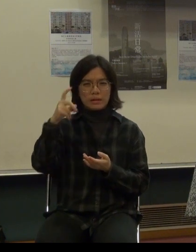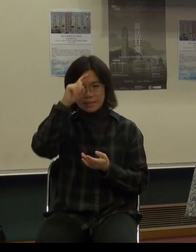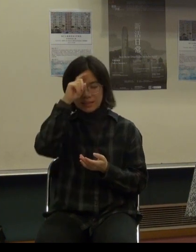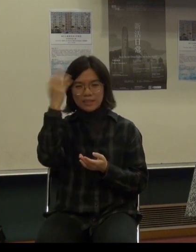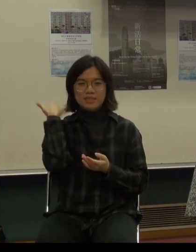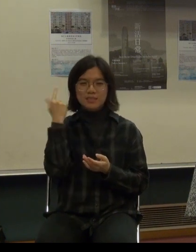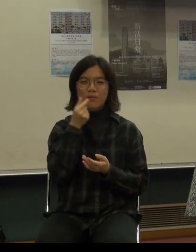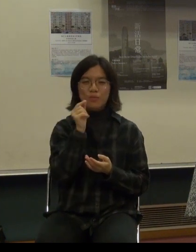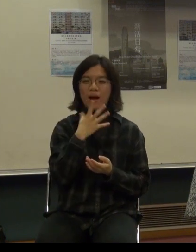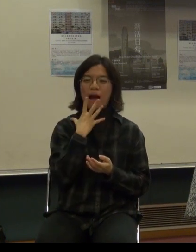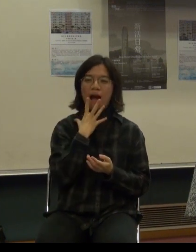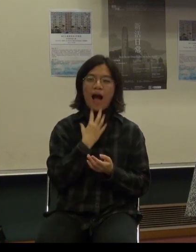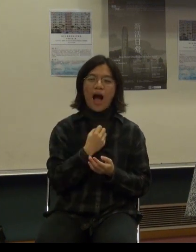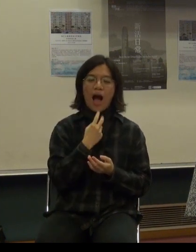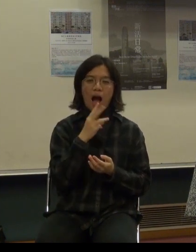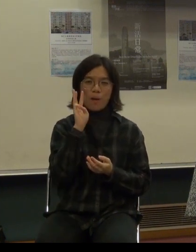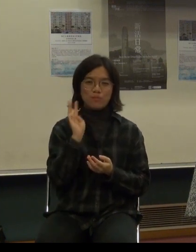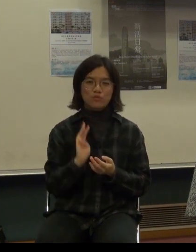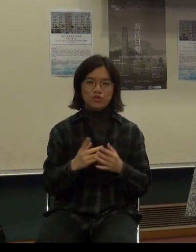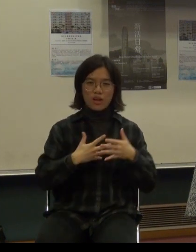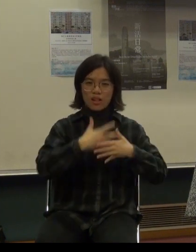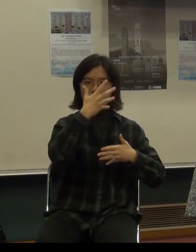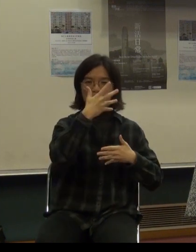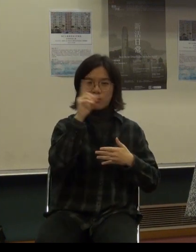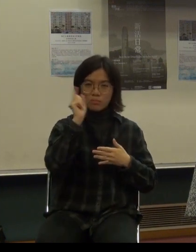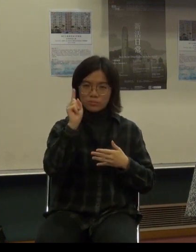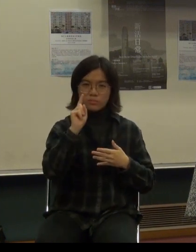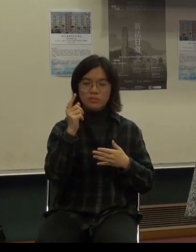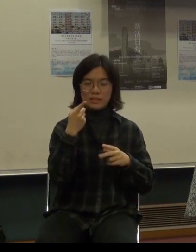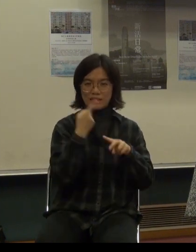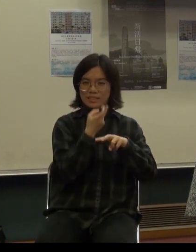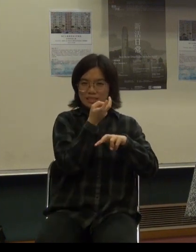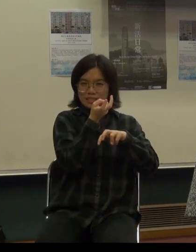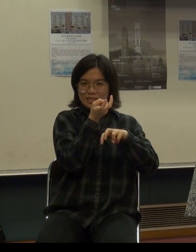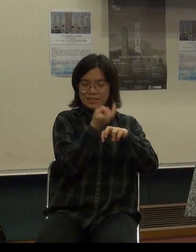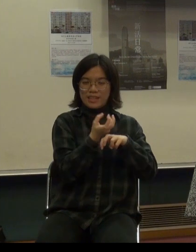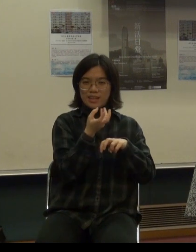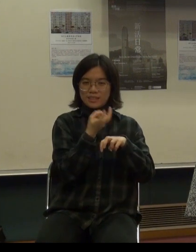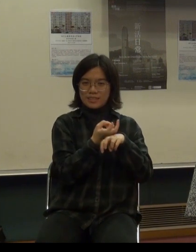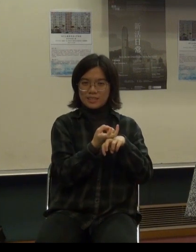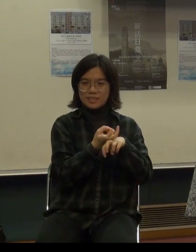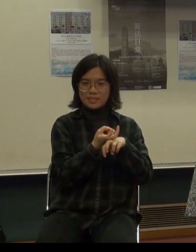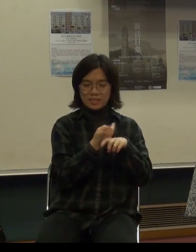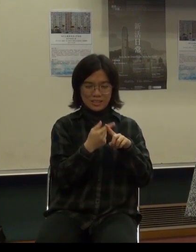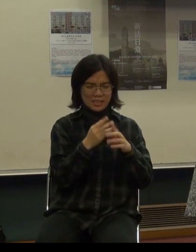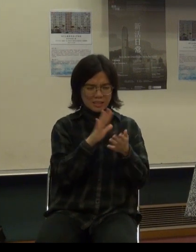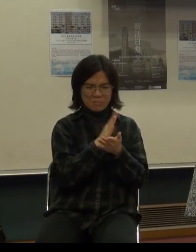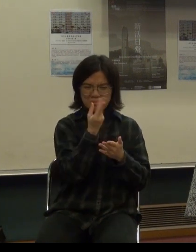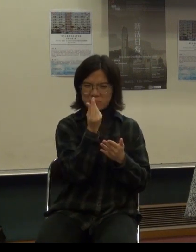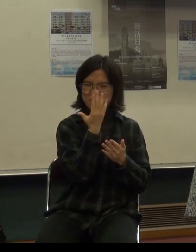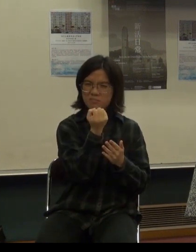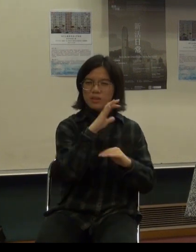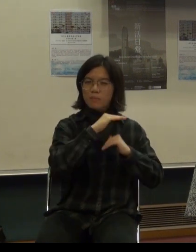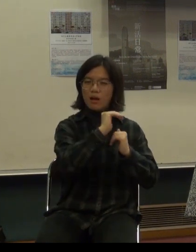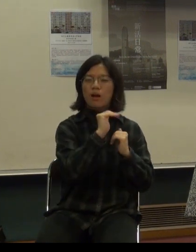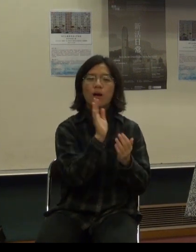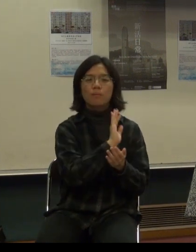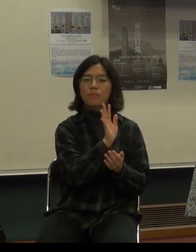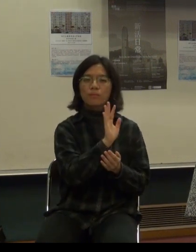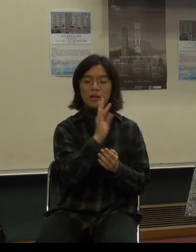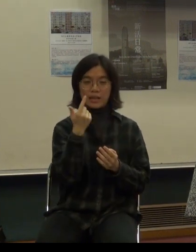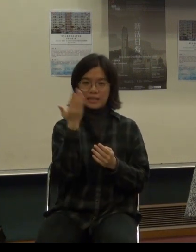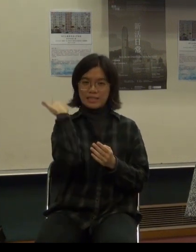樓啊，就係話即係佢石屎自己本身咧就唔係一樣好短命嘅物料啊，而係只不過係個技術